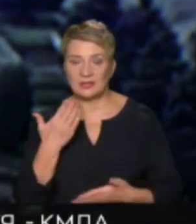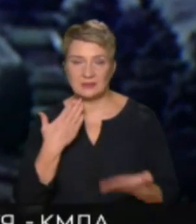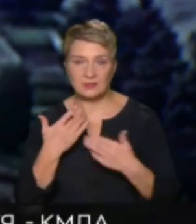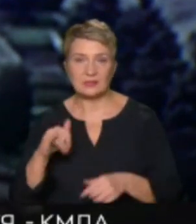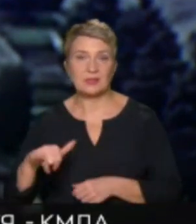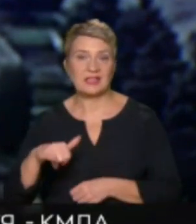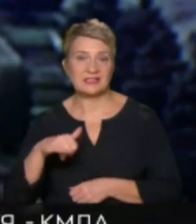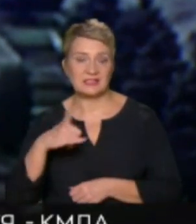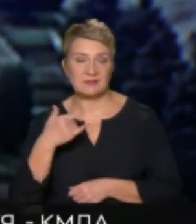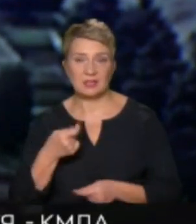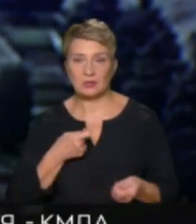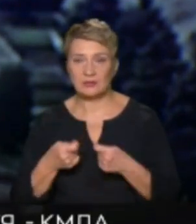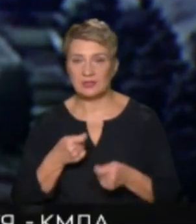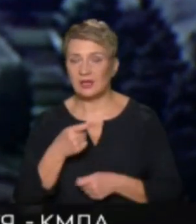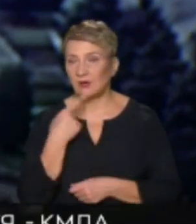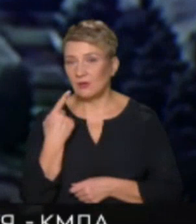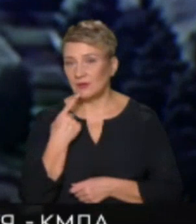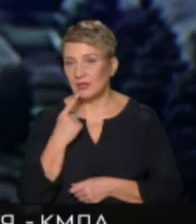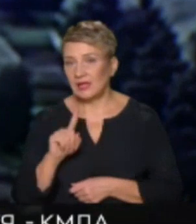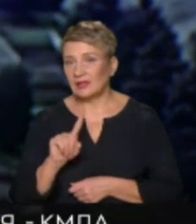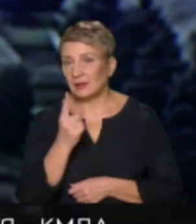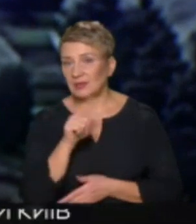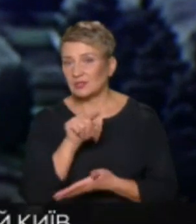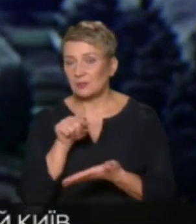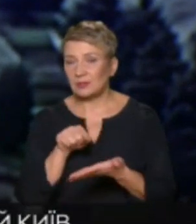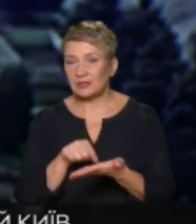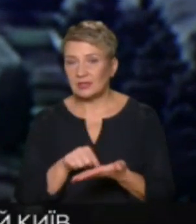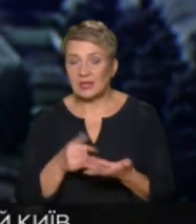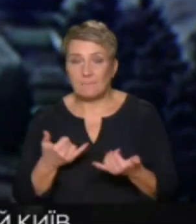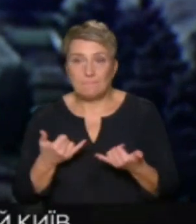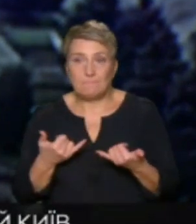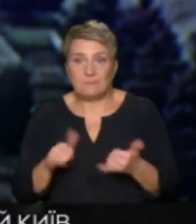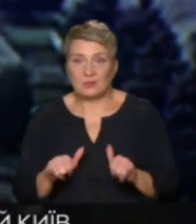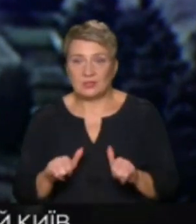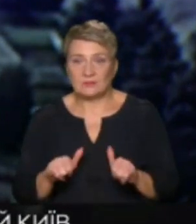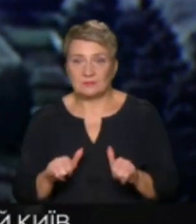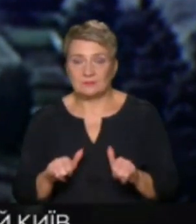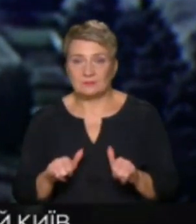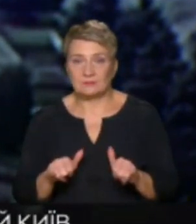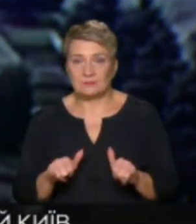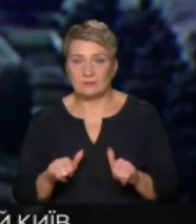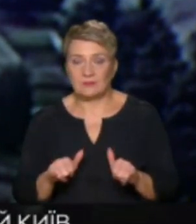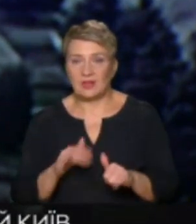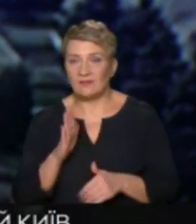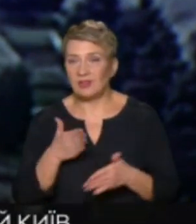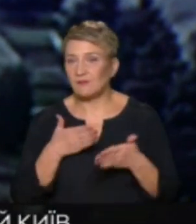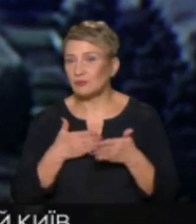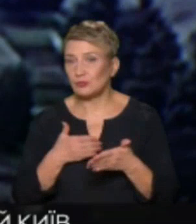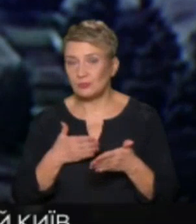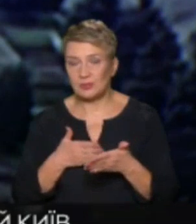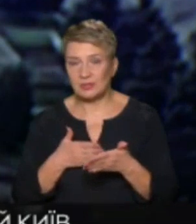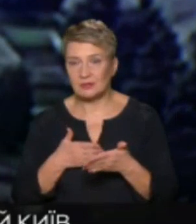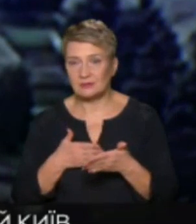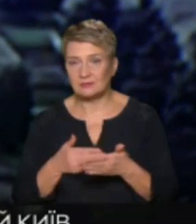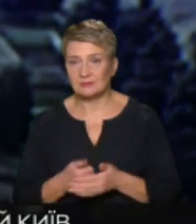зателефонував керівник і говорить, ви знаєте, не перше питання, що нас просто, ну, от, поставило в певний, ми не знали, як